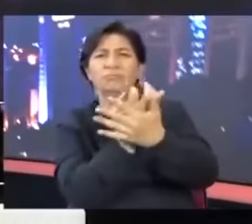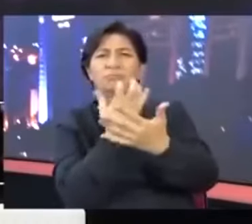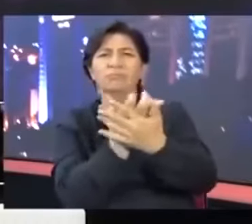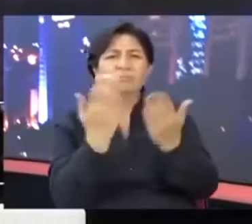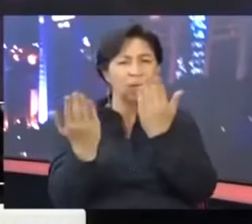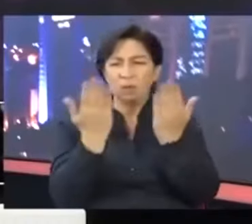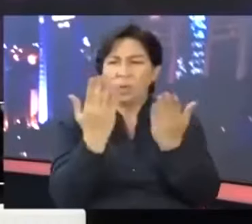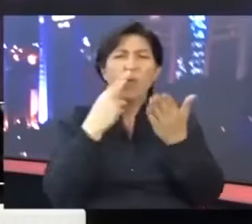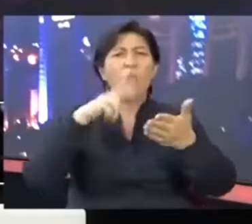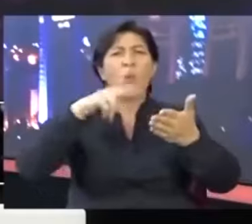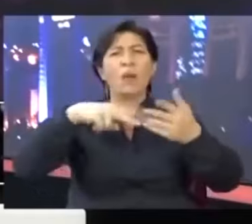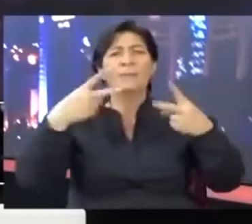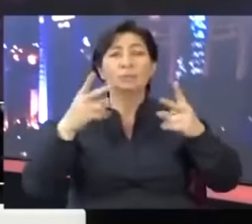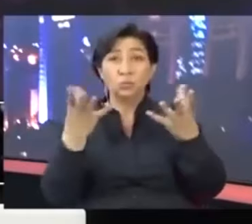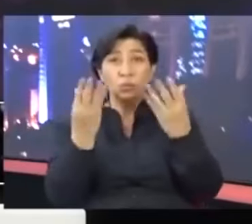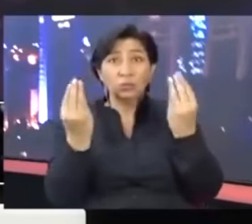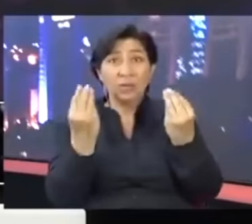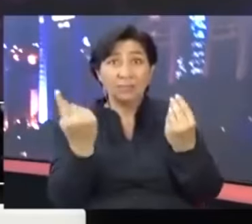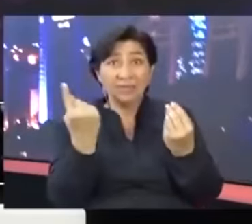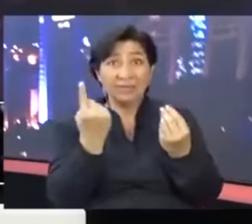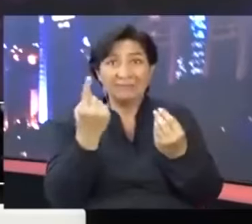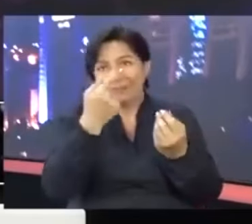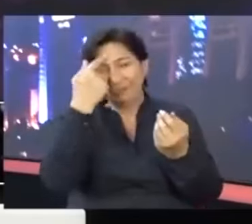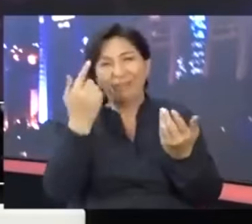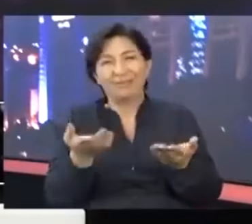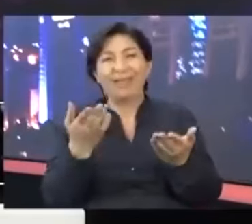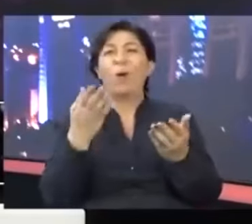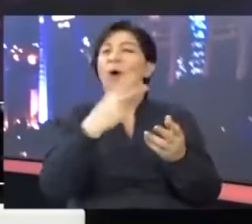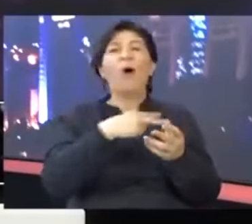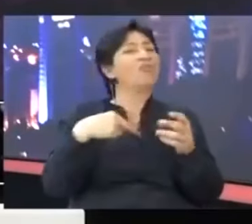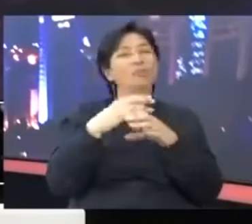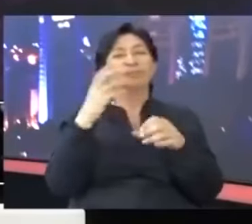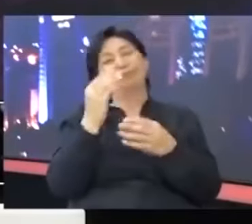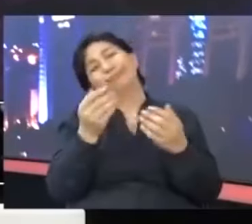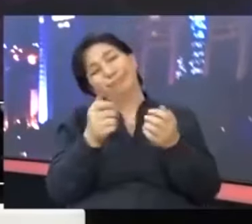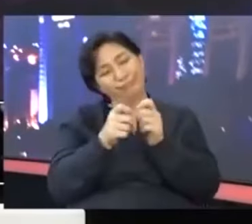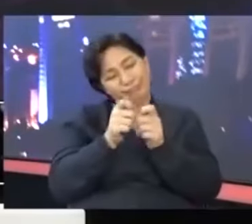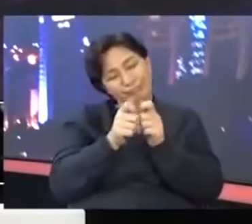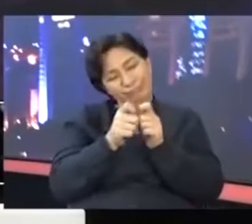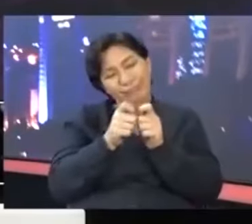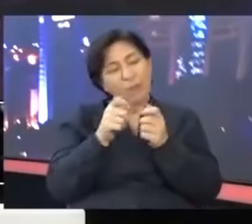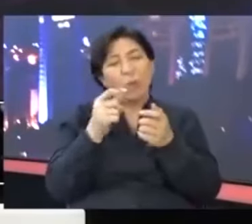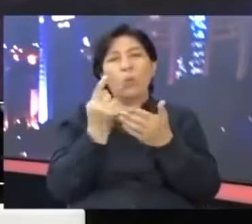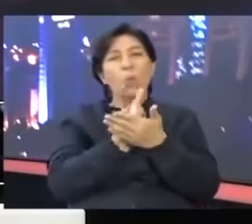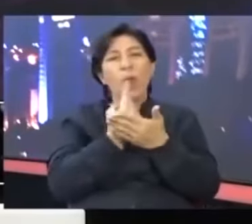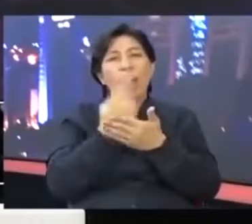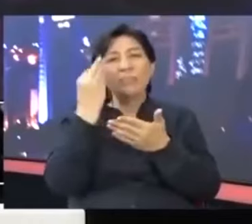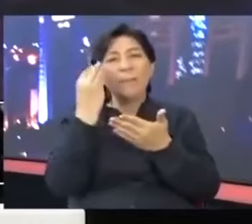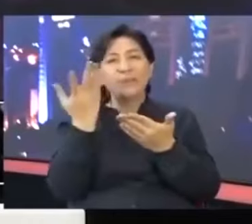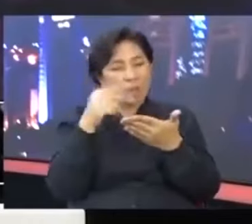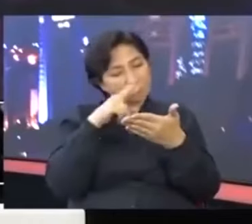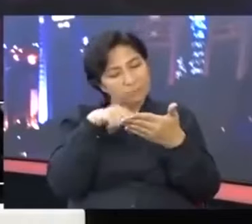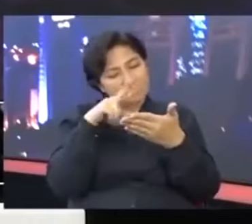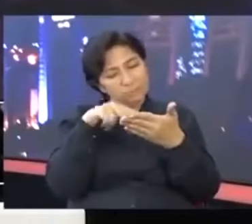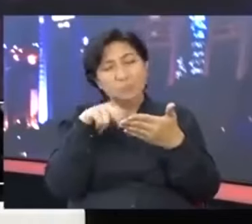karşılaştırarak okuy bu aslında ne kadar güzel imkan işte Mesela birçok kimse otobüste giderken Eee